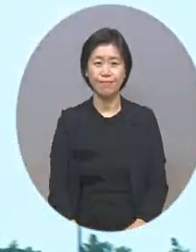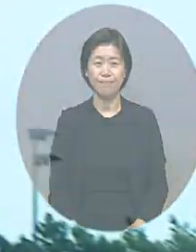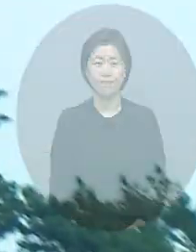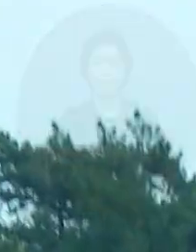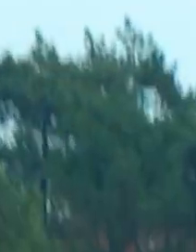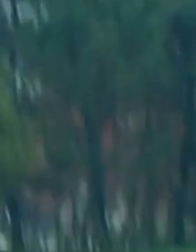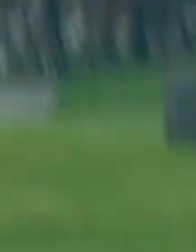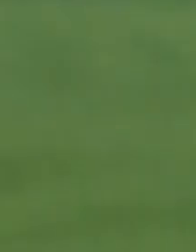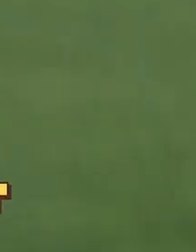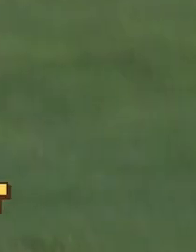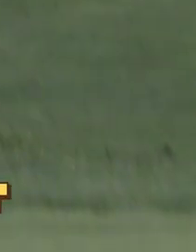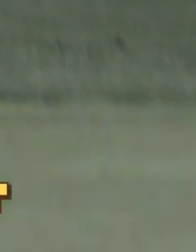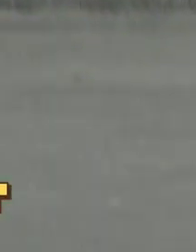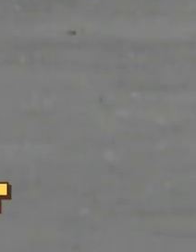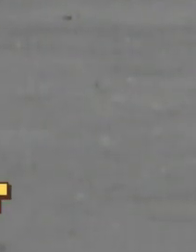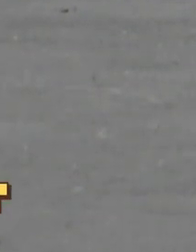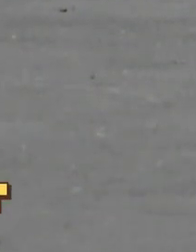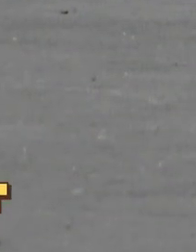우와, 안 돼.